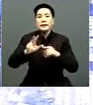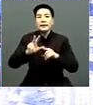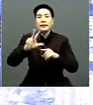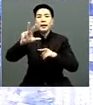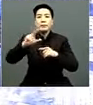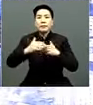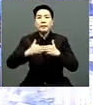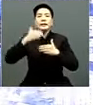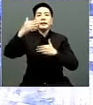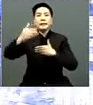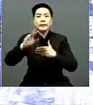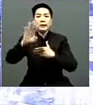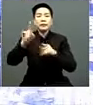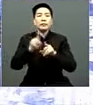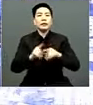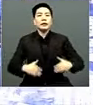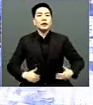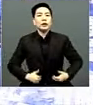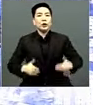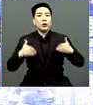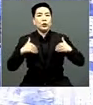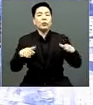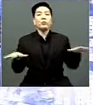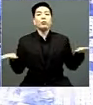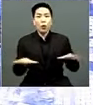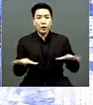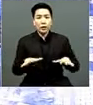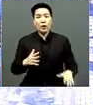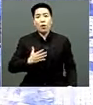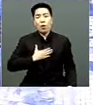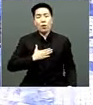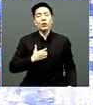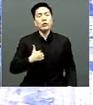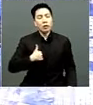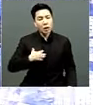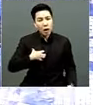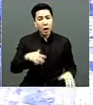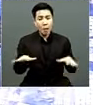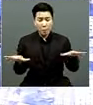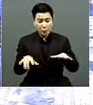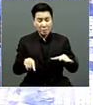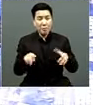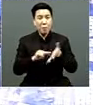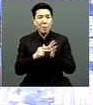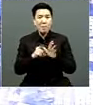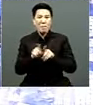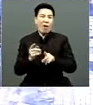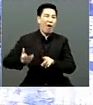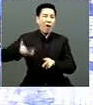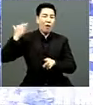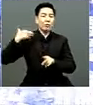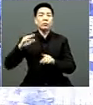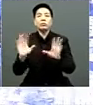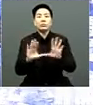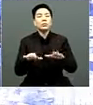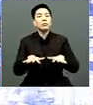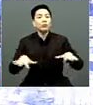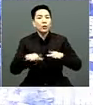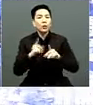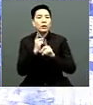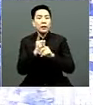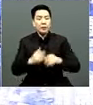ข้างหน้าซึ่งก็คือการกลับไปสู่สภาวะปกติของเรานั่นเองแต่ปกติของเราก็ไม่ได้ปกติทั้งหมดต้องเป็นปกติต